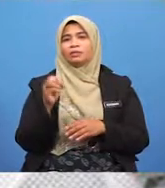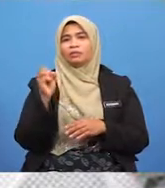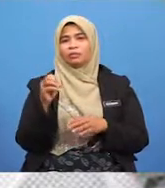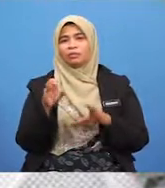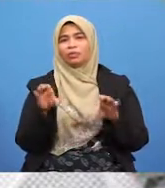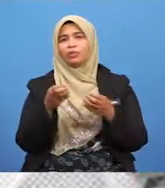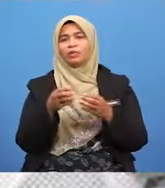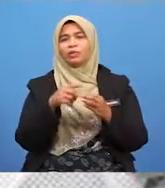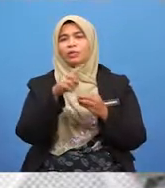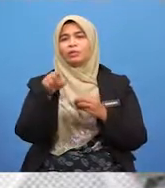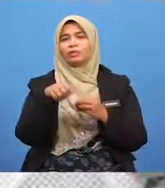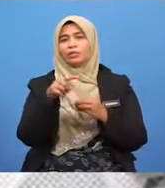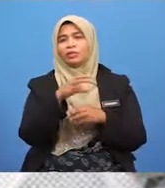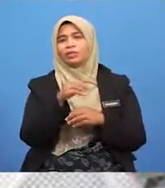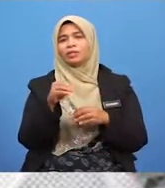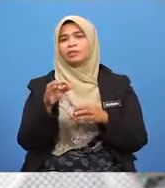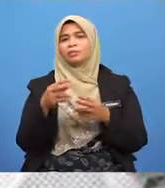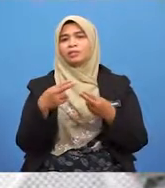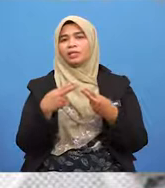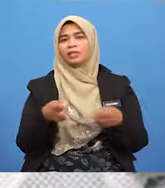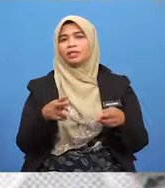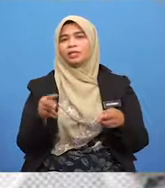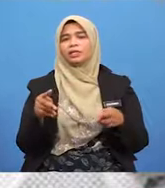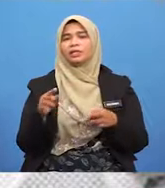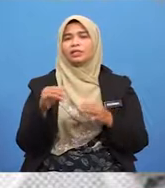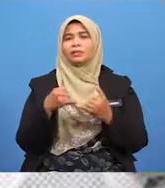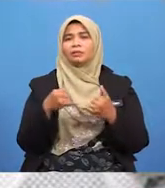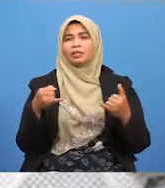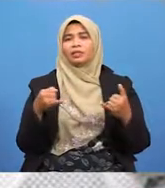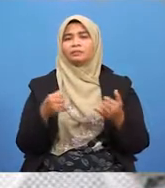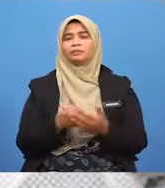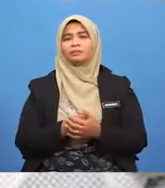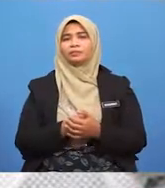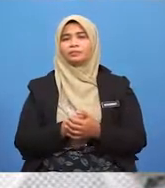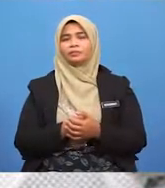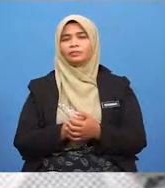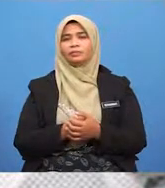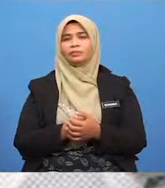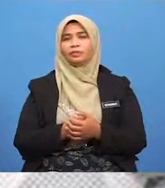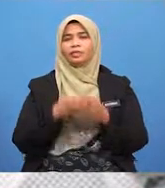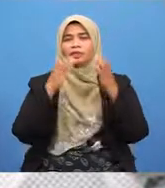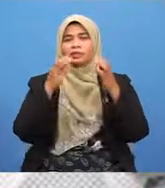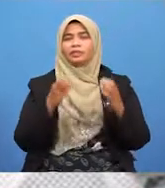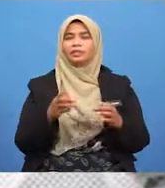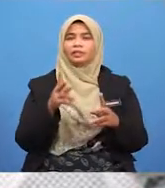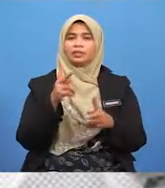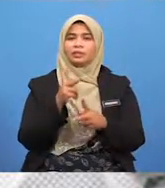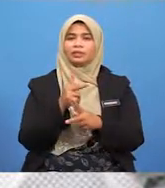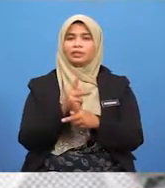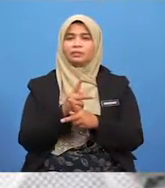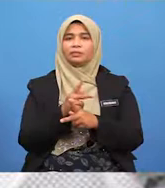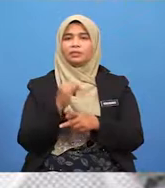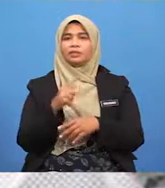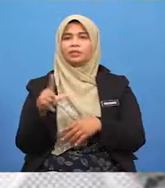benang jelujur dan menanggalkan hutang cara penyimpanannya Sule